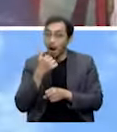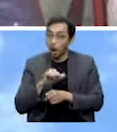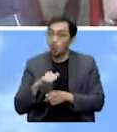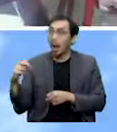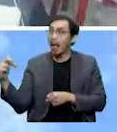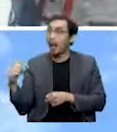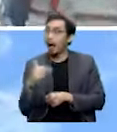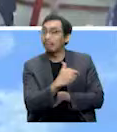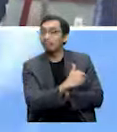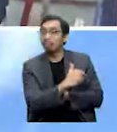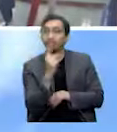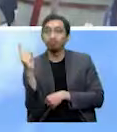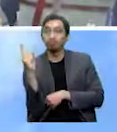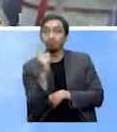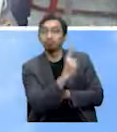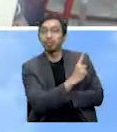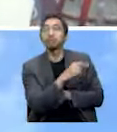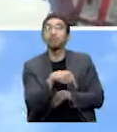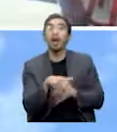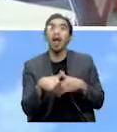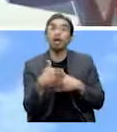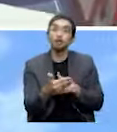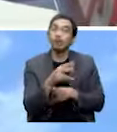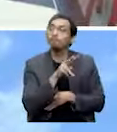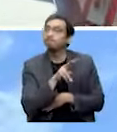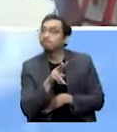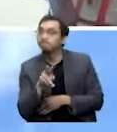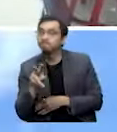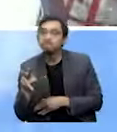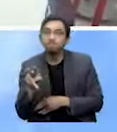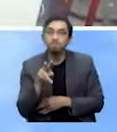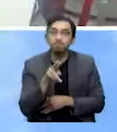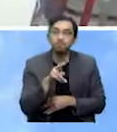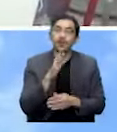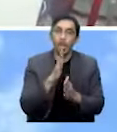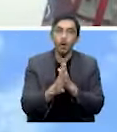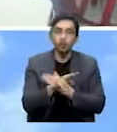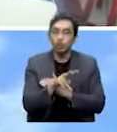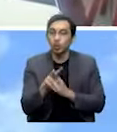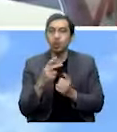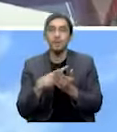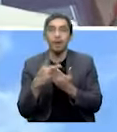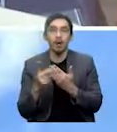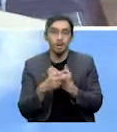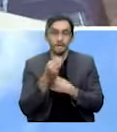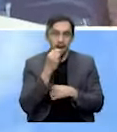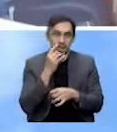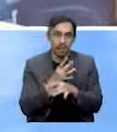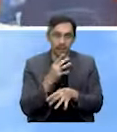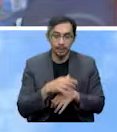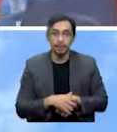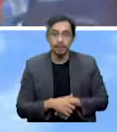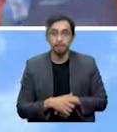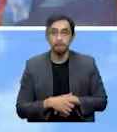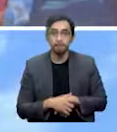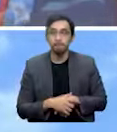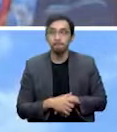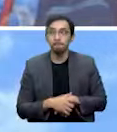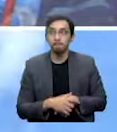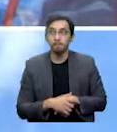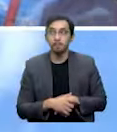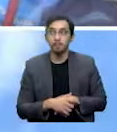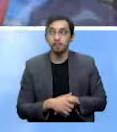berikutnya untuk kemudian melakukan peninjauan makan siang kepada siswa dan juga